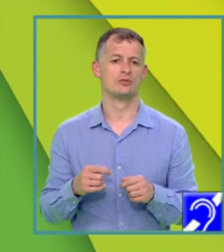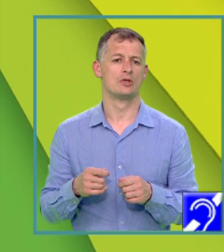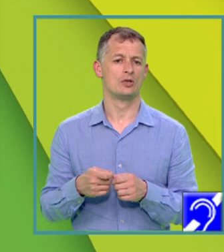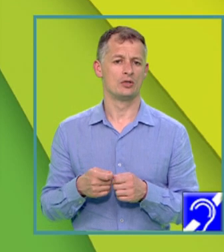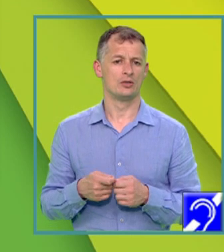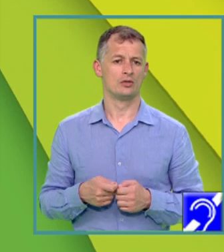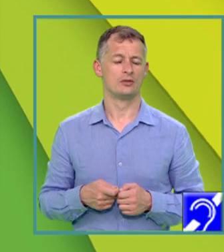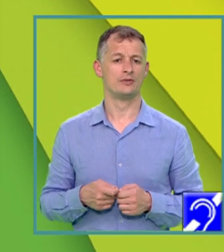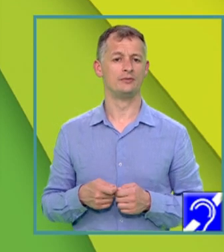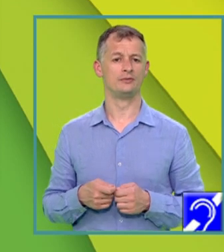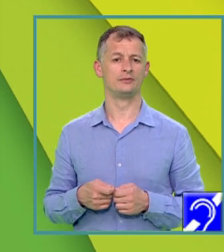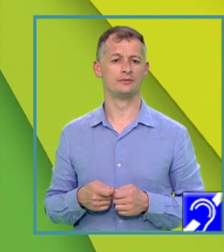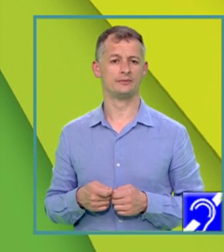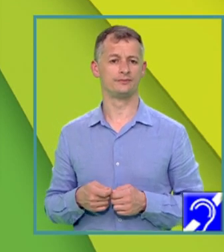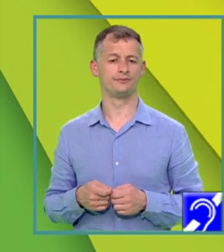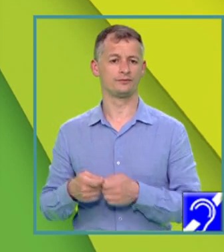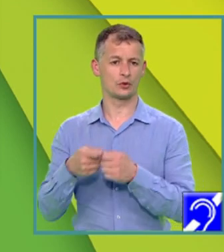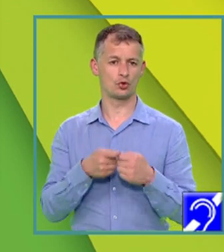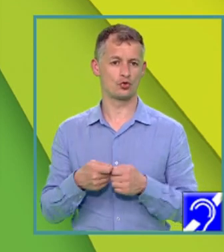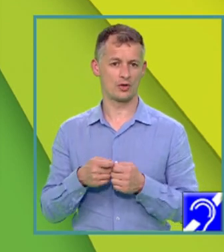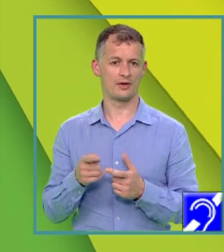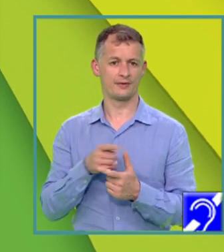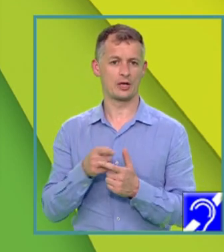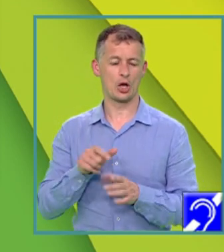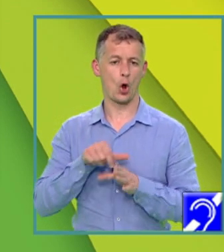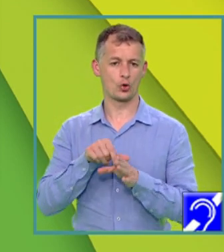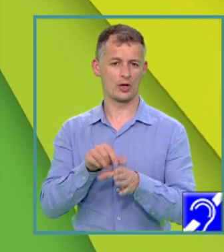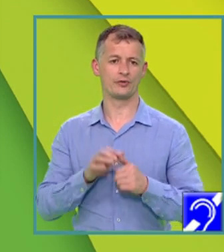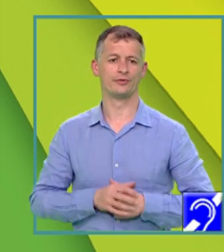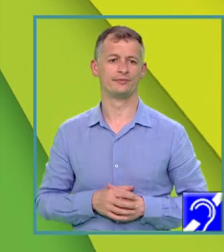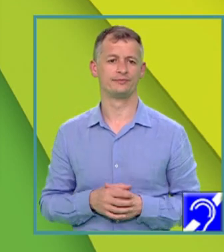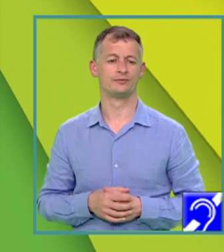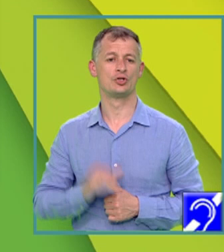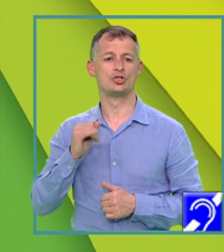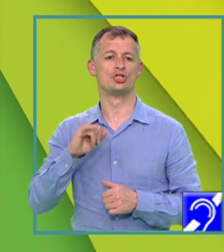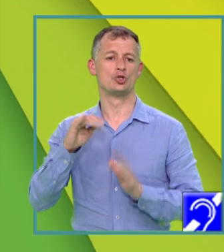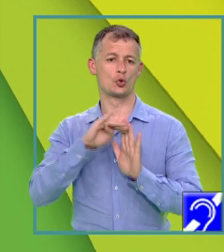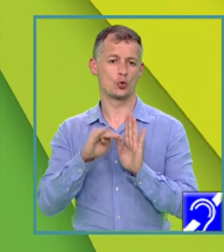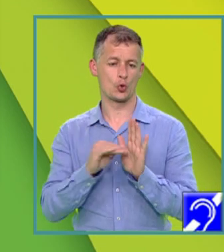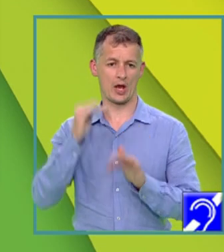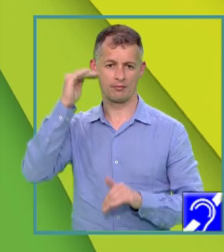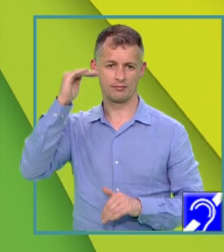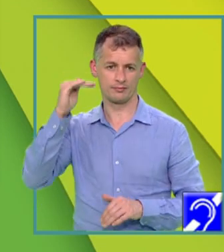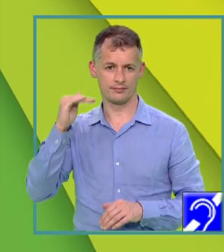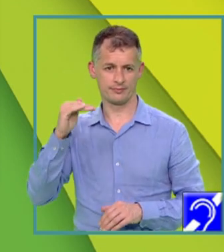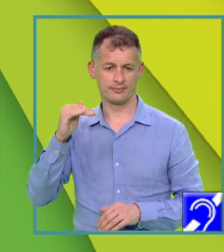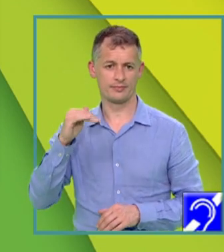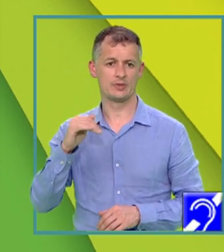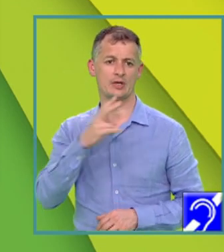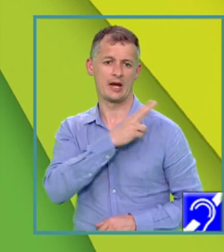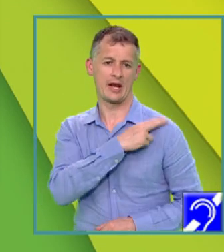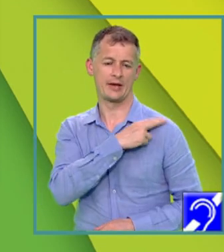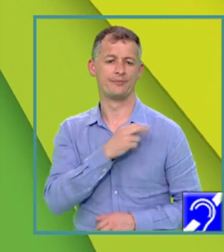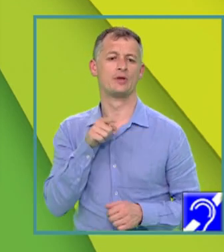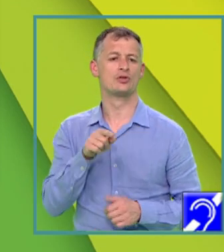vorbim despre structura ierarhică, complexă și durabilă. Toate aceste elemente generează ce? Stabilitatea